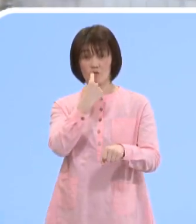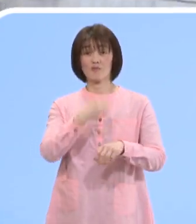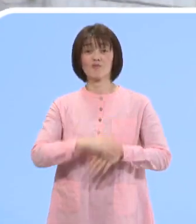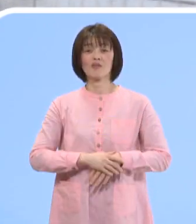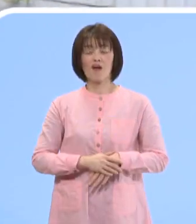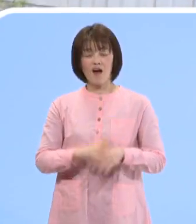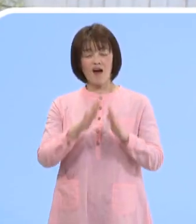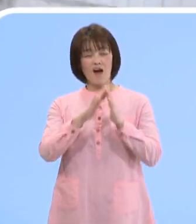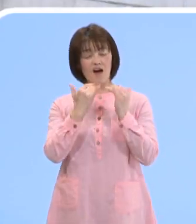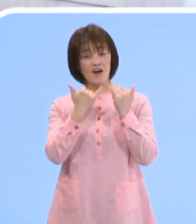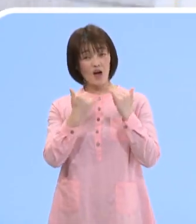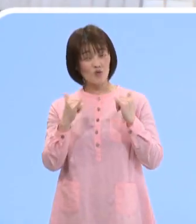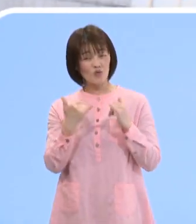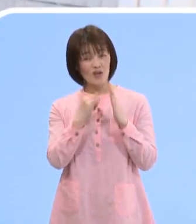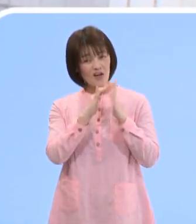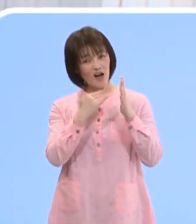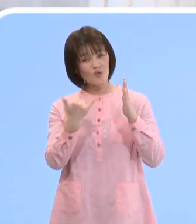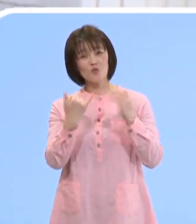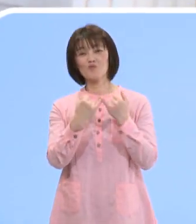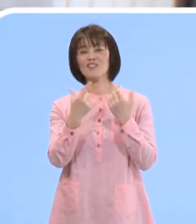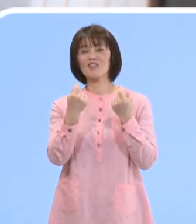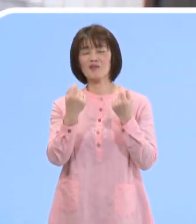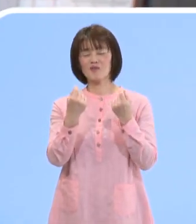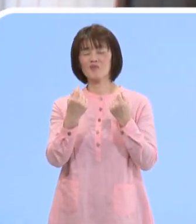ね、うん、うん、可愛くて可愛く